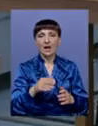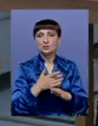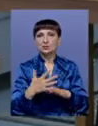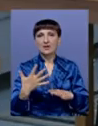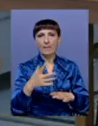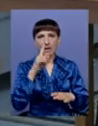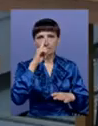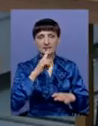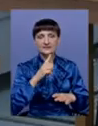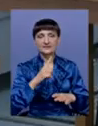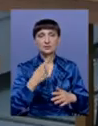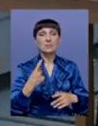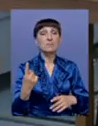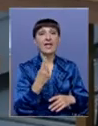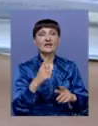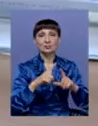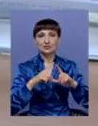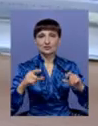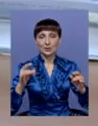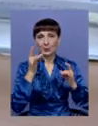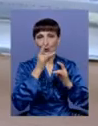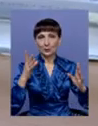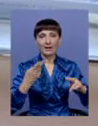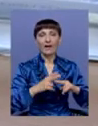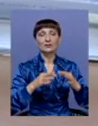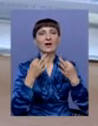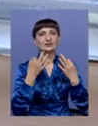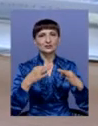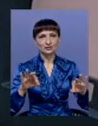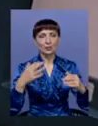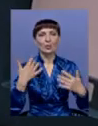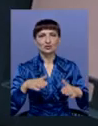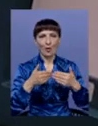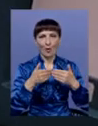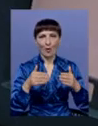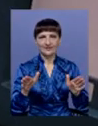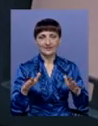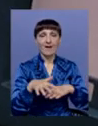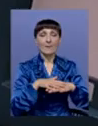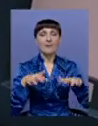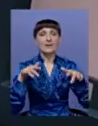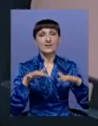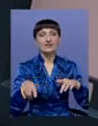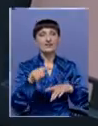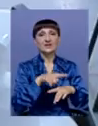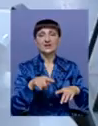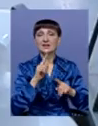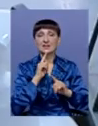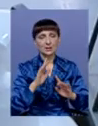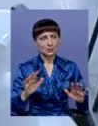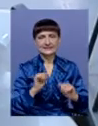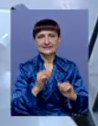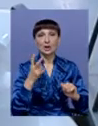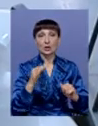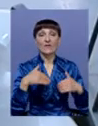спустя 5 месяцев они стали первыми учреждениями культуры, которым разрешили принимать посетителей. Массовые мероприятия в них, конечно, проводить